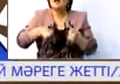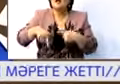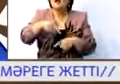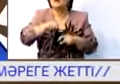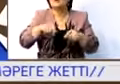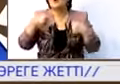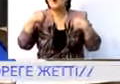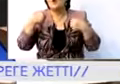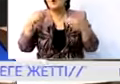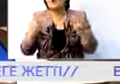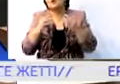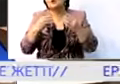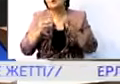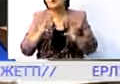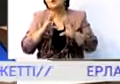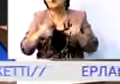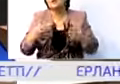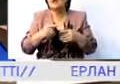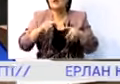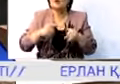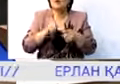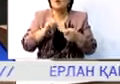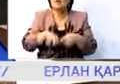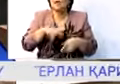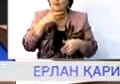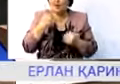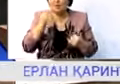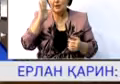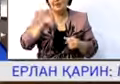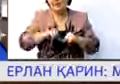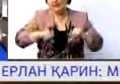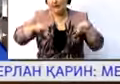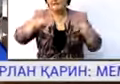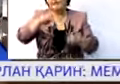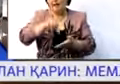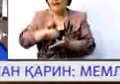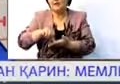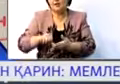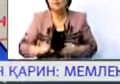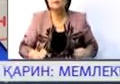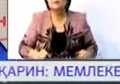кәсіпорындардың өрт сөндіру қауіпсіздігі мен жаңа технологияларына аса мән берілмек, дейді қазылар алқасы.